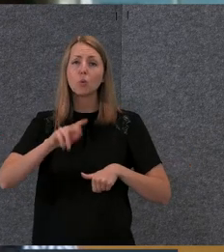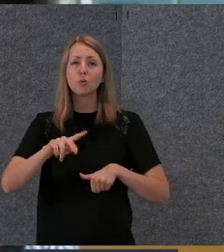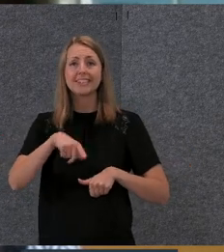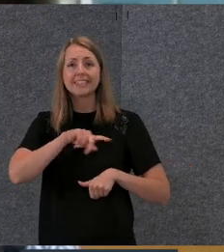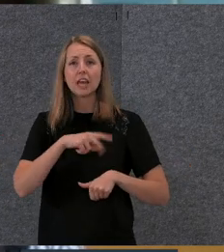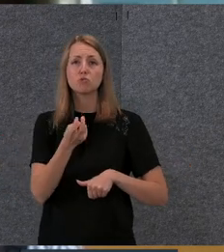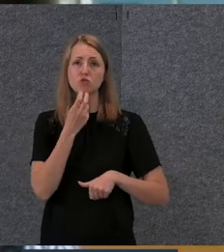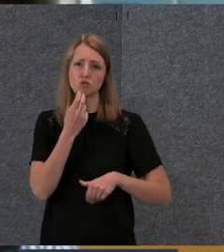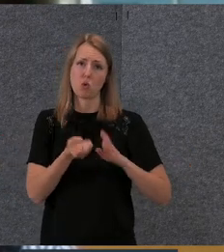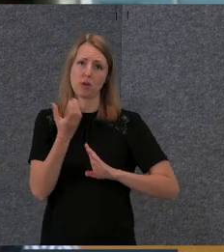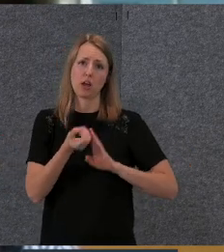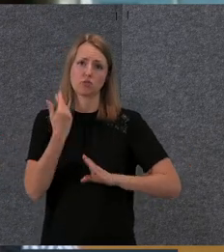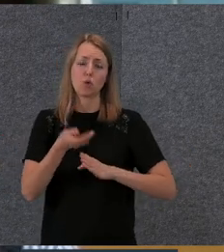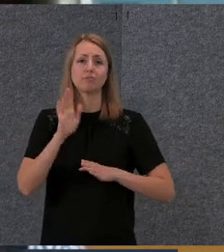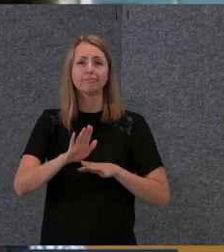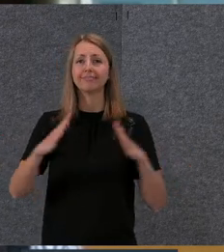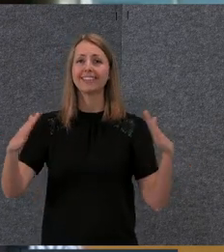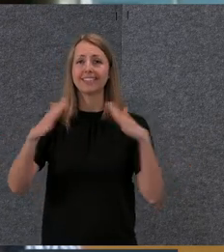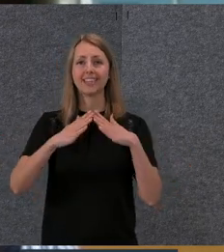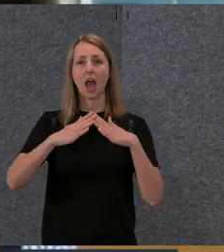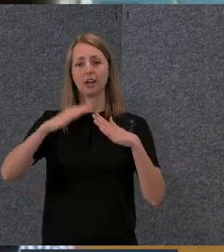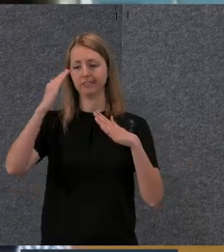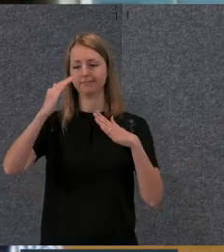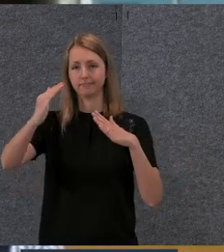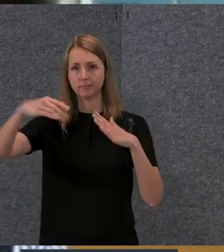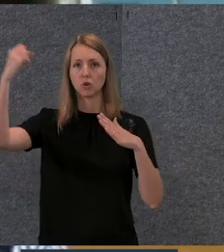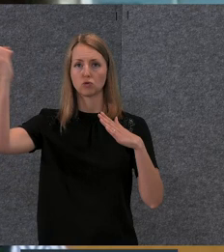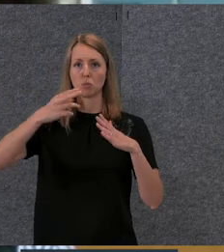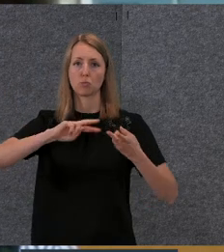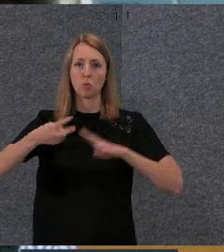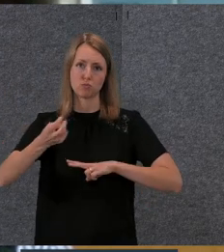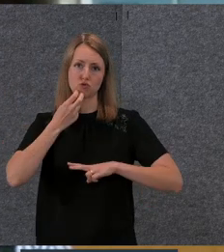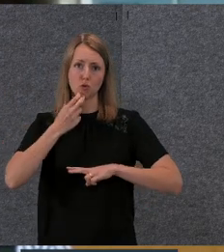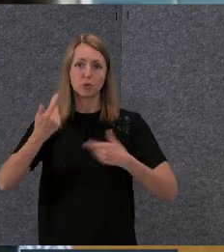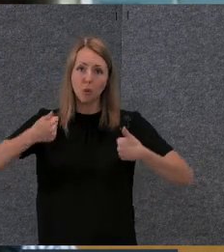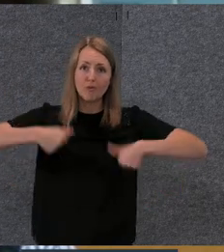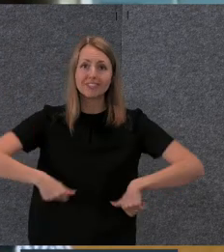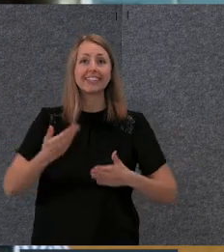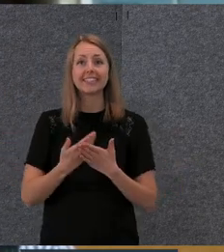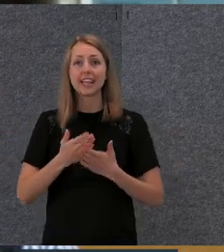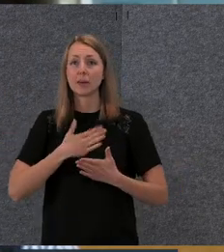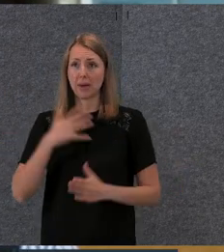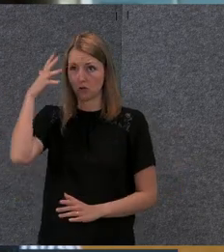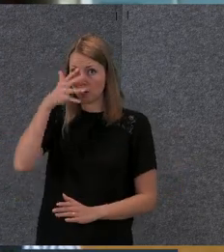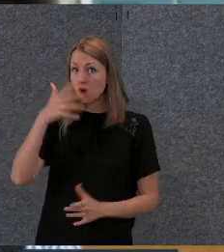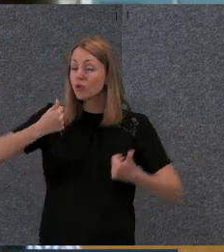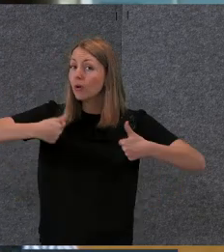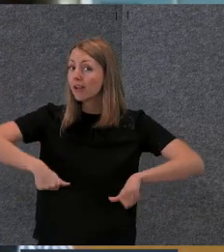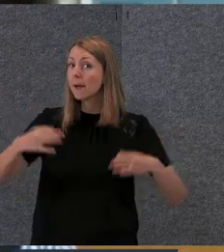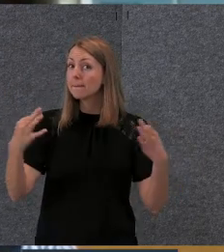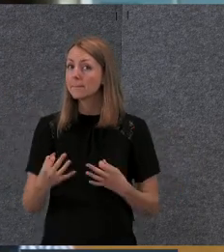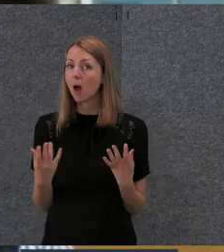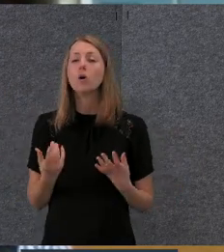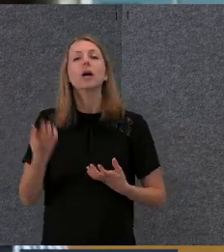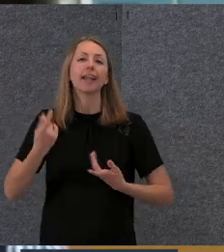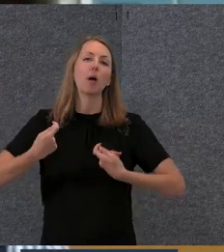erzeugt auf seinen verfügbaren Dachflächen. Deswegen ist es meine Zielvorstellung, dass wir wirklich zu einer Solarpflicht für Dächer kommen, wobei der Bauherr sich überlegen